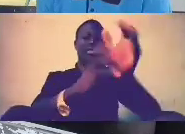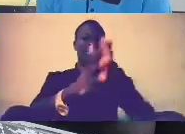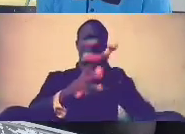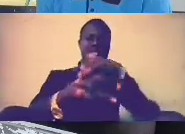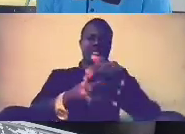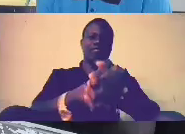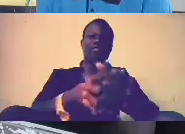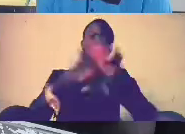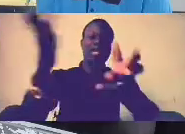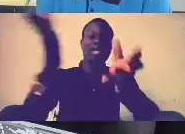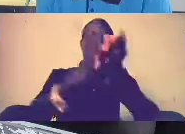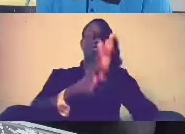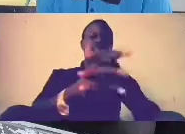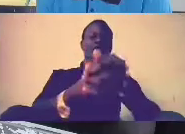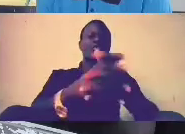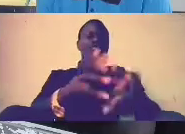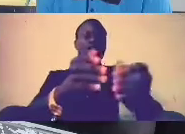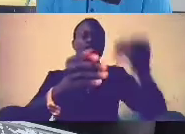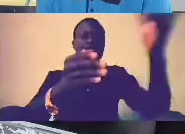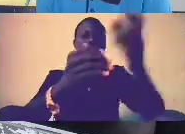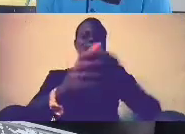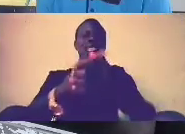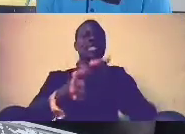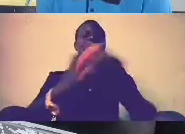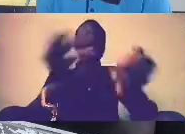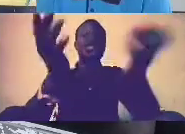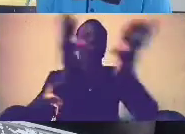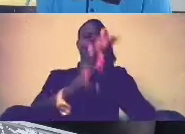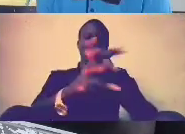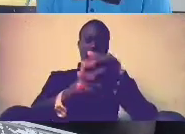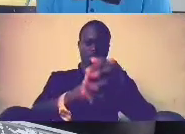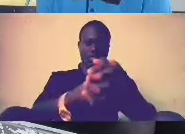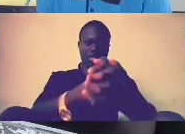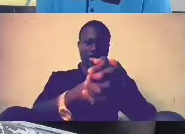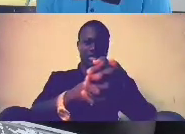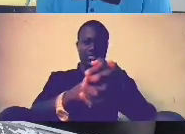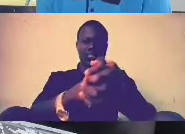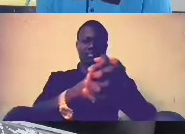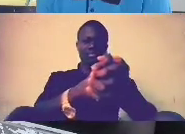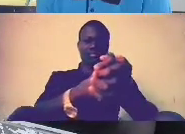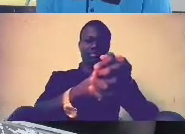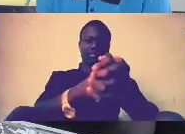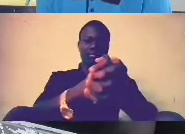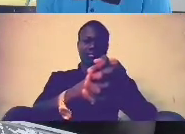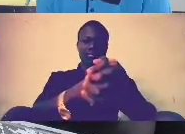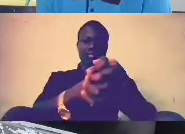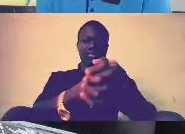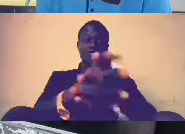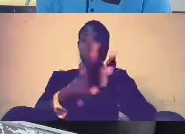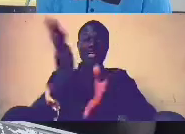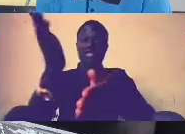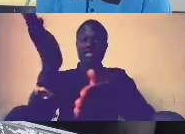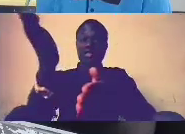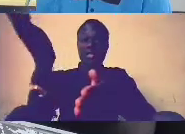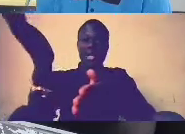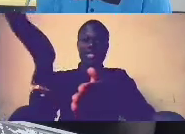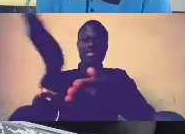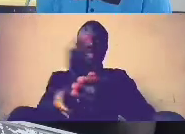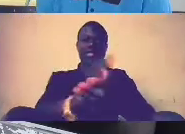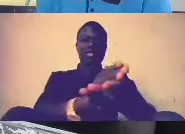manqué dans tes démarches? Faire la réussite, faire le succès que tu voulais réaliser. Une fois que